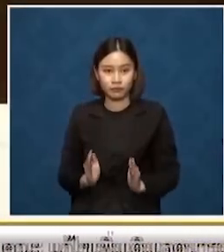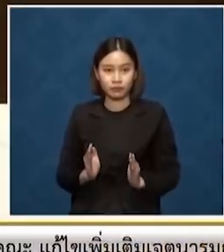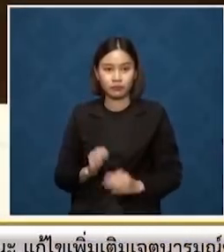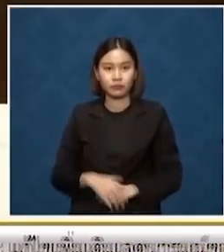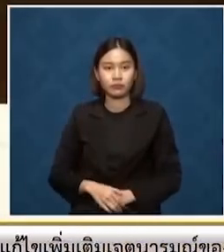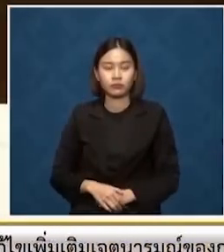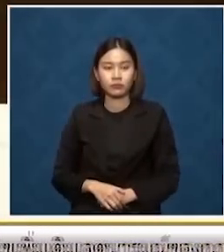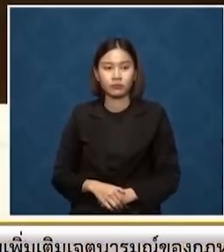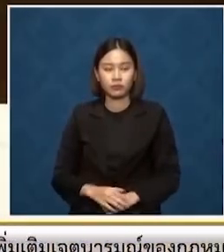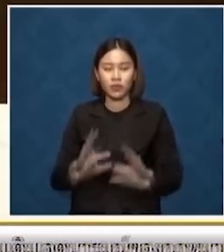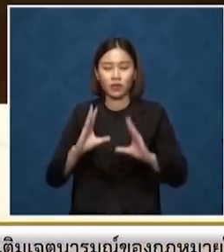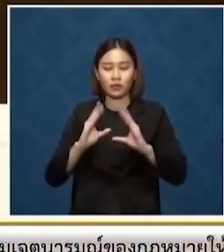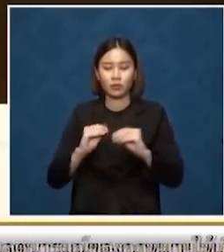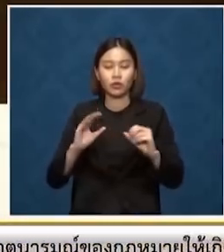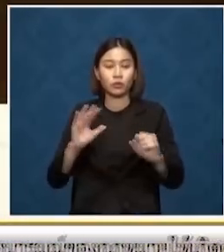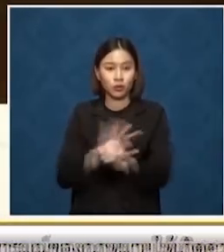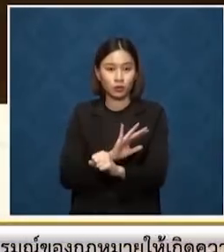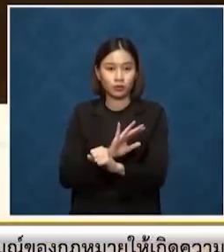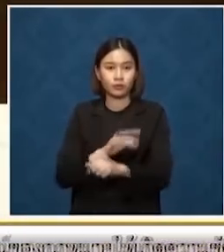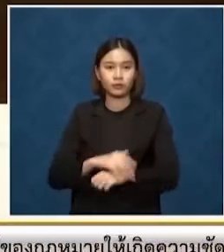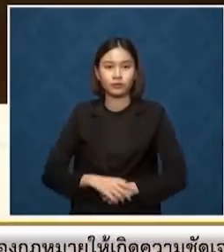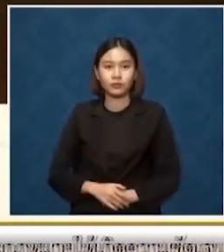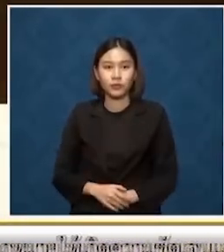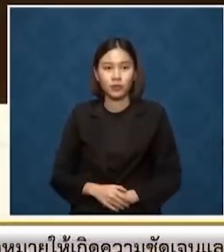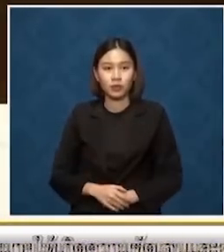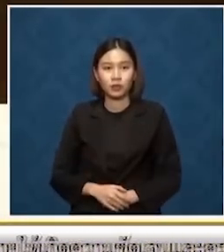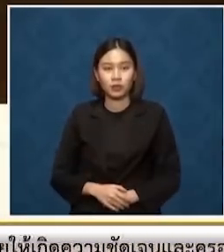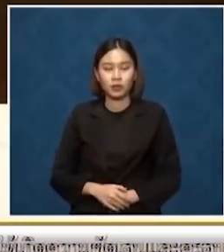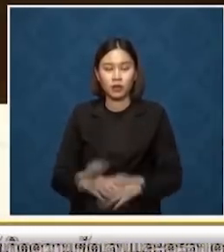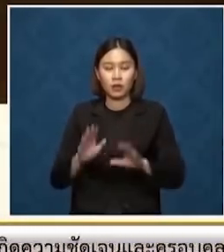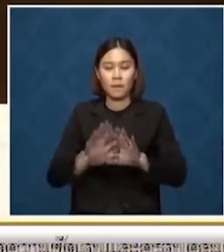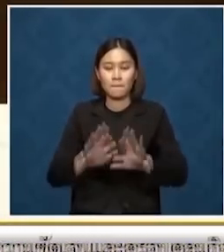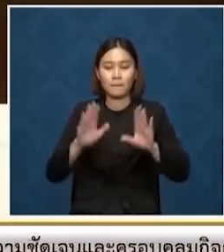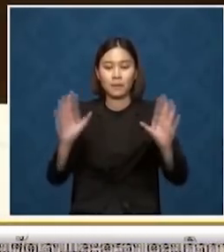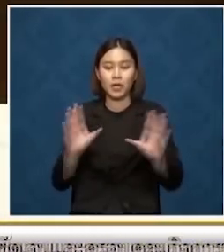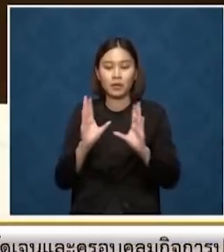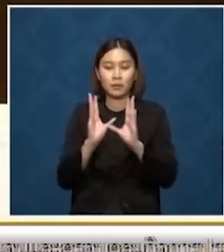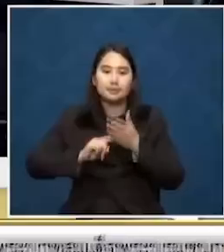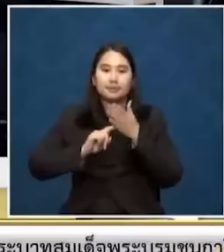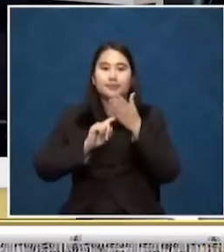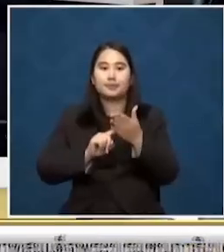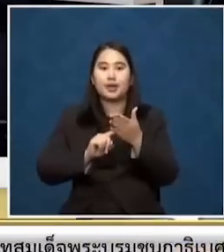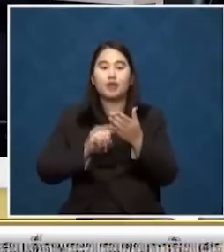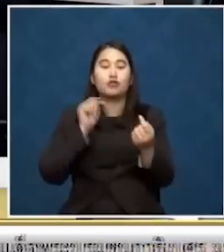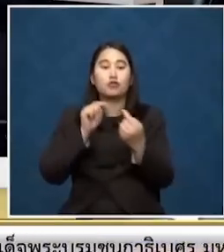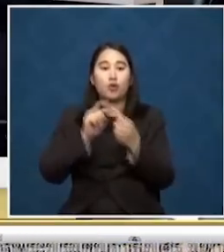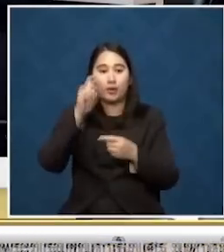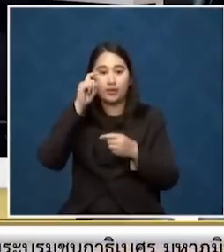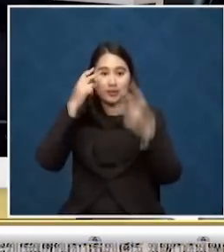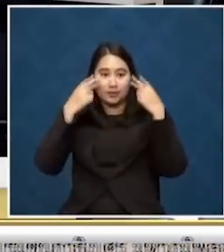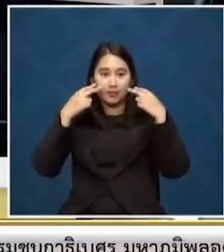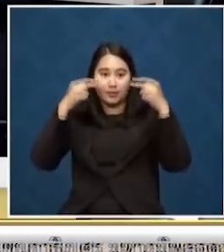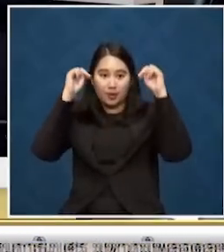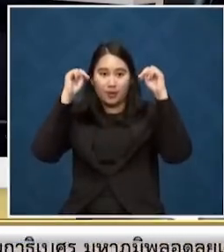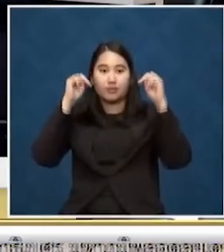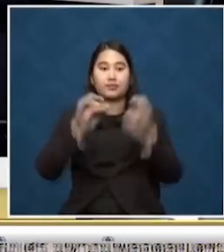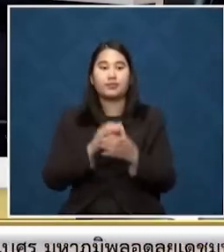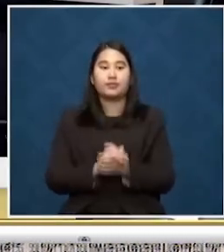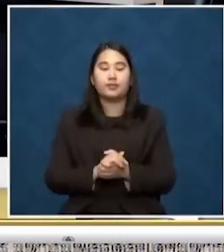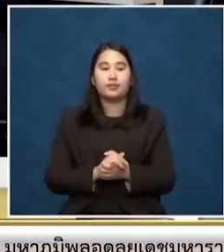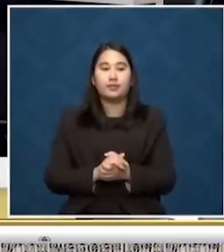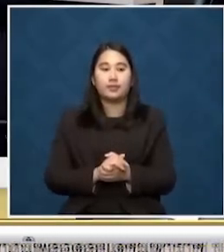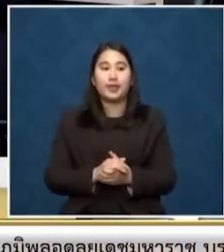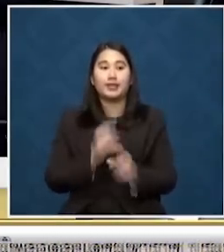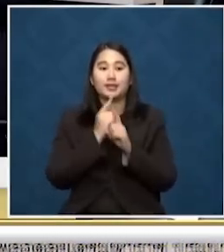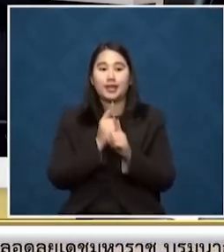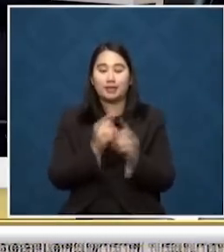าจานะ ฮะ ซึ่งปิยรัตน์จงเทพสส.ก้าวไกลนะฮะของกทม.นี่แหละตั้งกระ